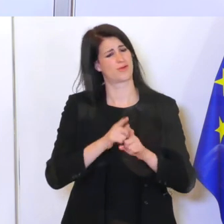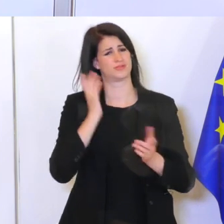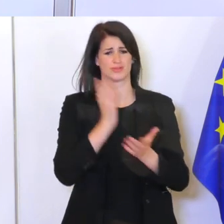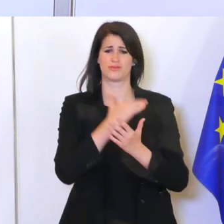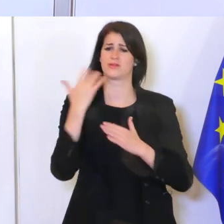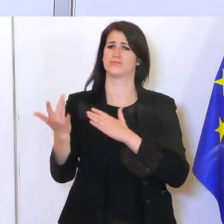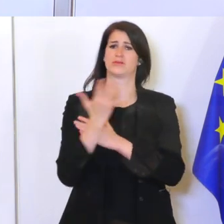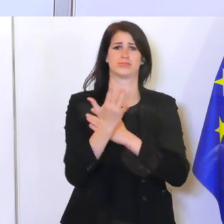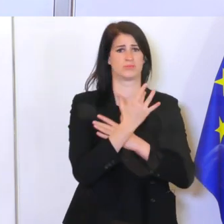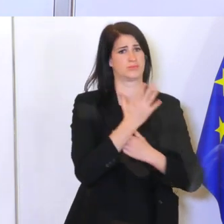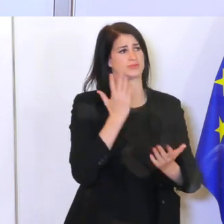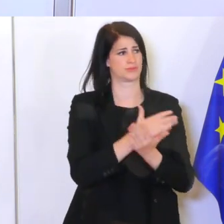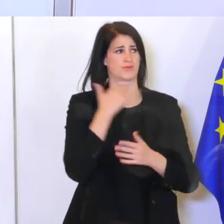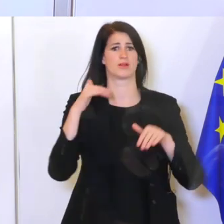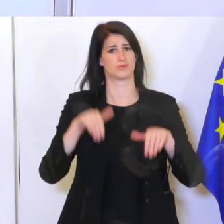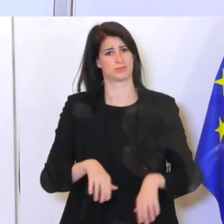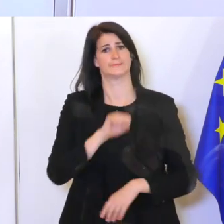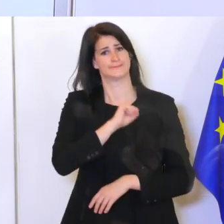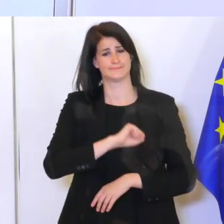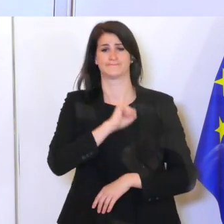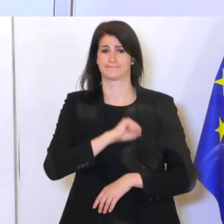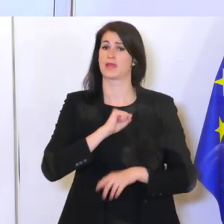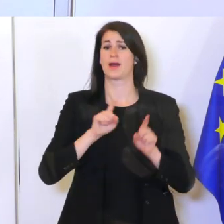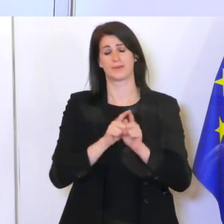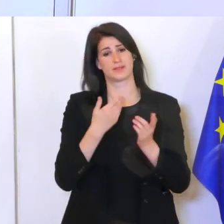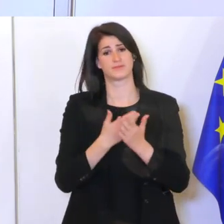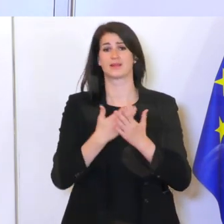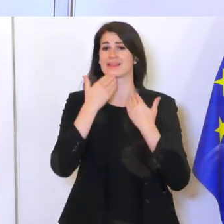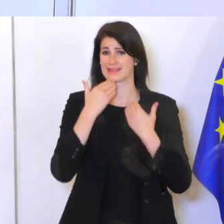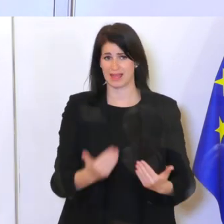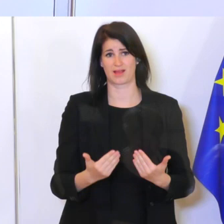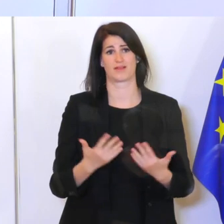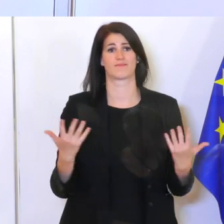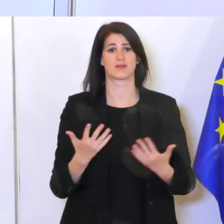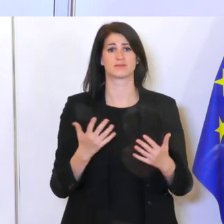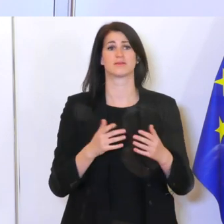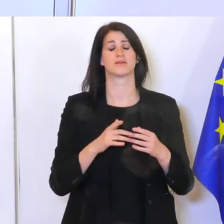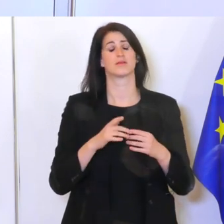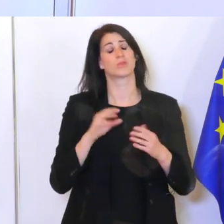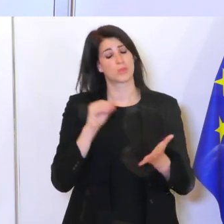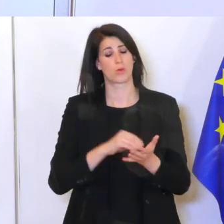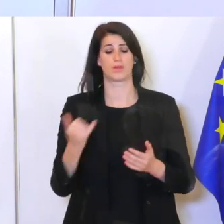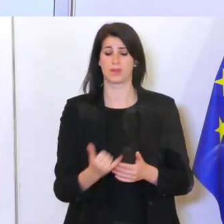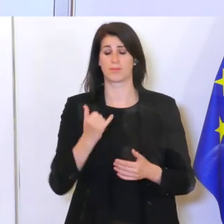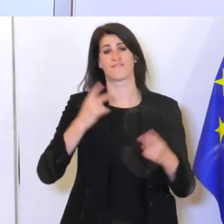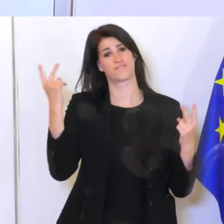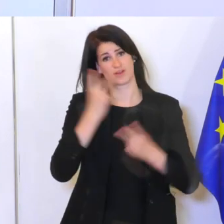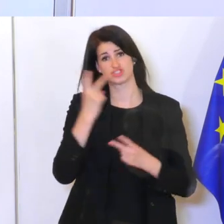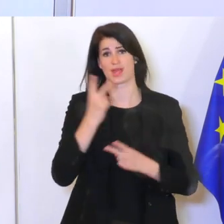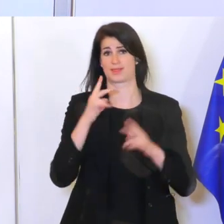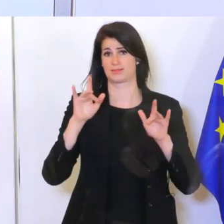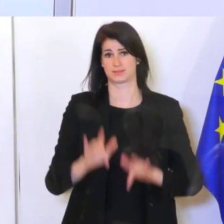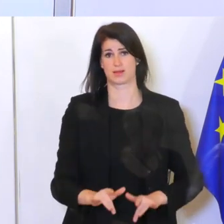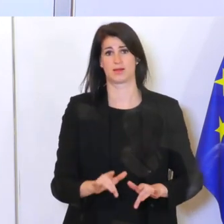schon entgegennehmen mussten. Uns ist das völlig bewusst, aber wir danken für das Verständnis, das immer noch da ist, dass eben auch ein